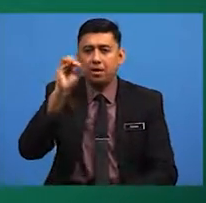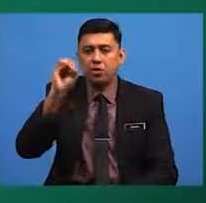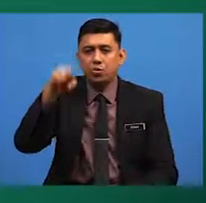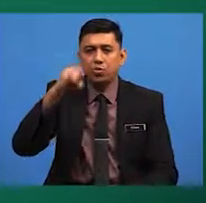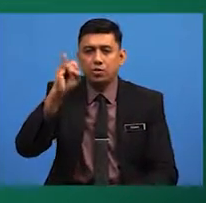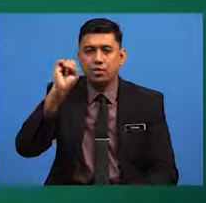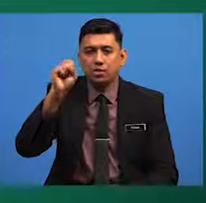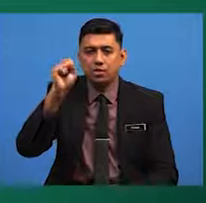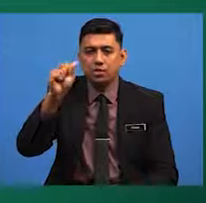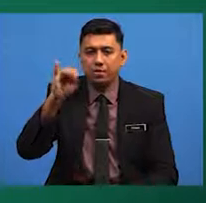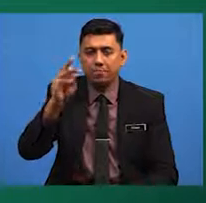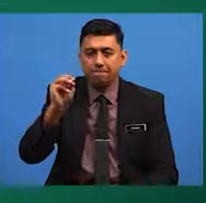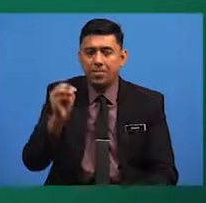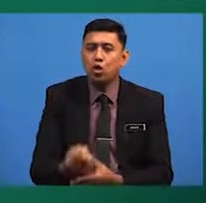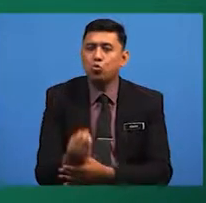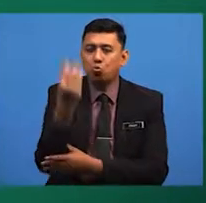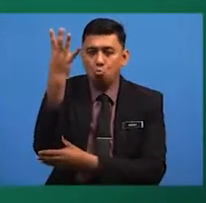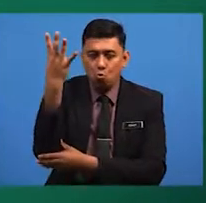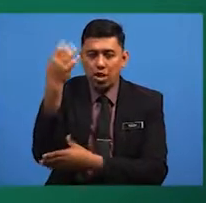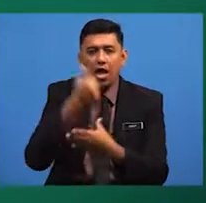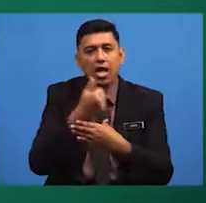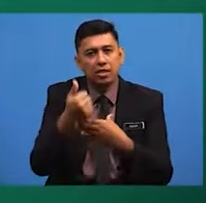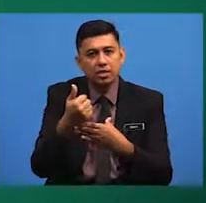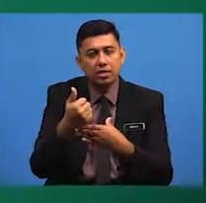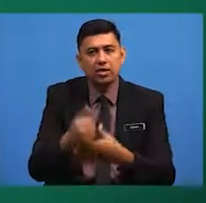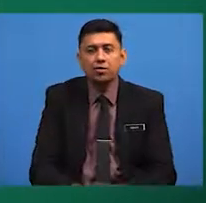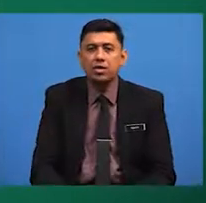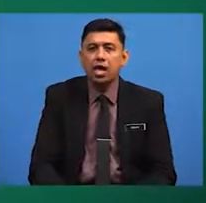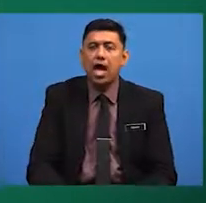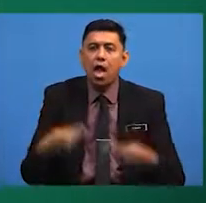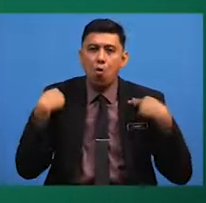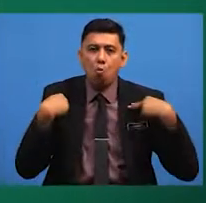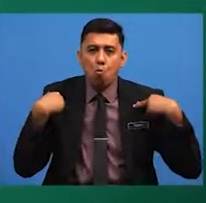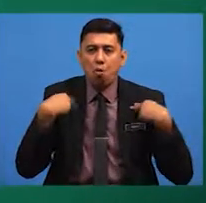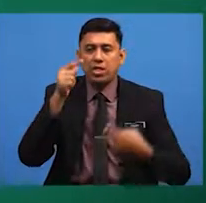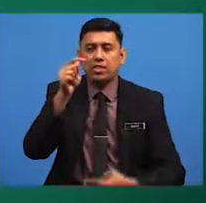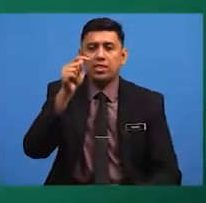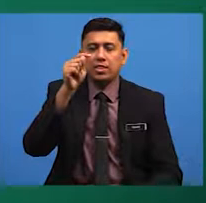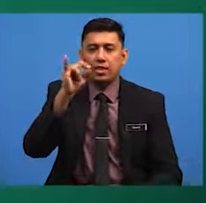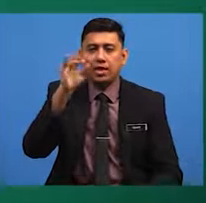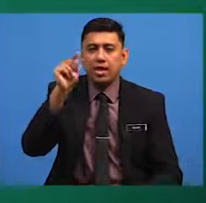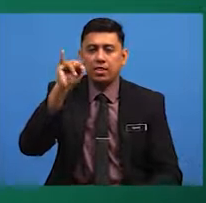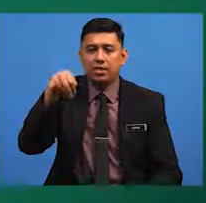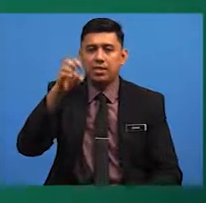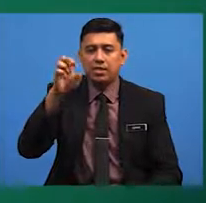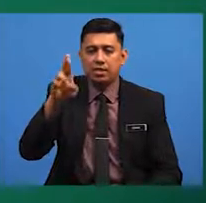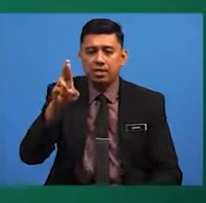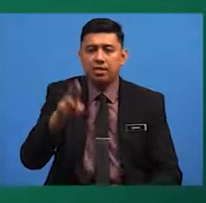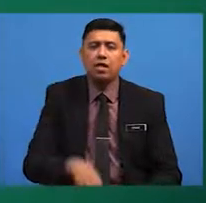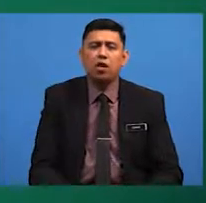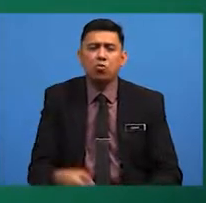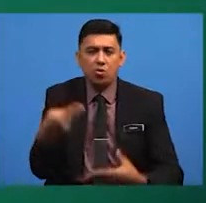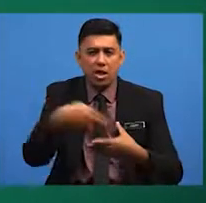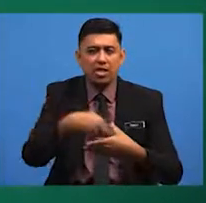dari pada tumbuhan atau tinja hewan yang digunakan untuk menghasilkan